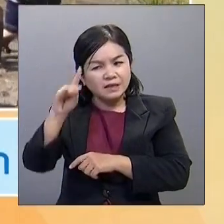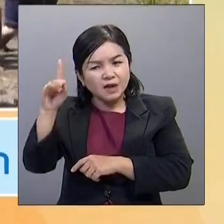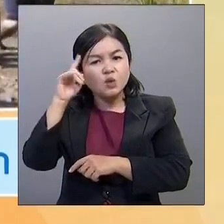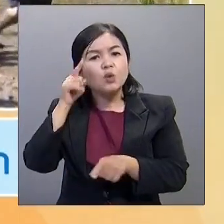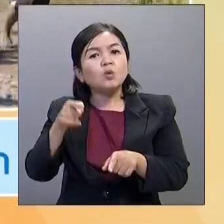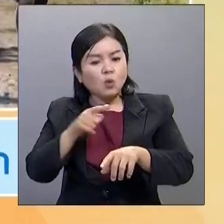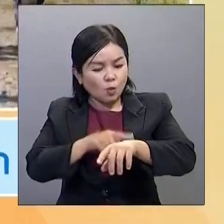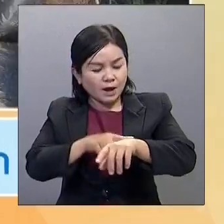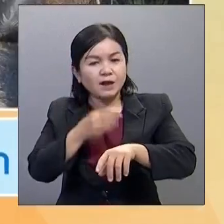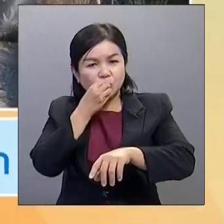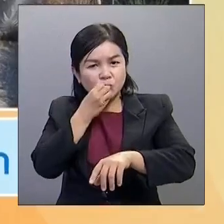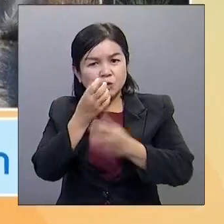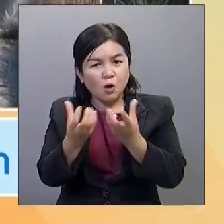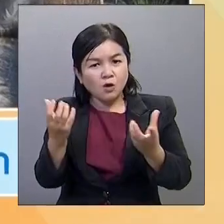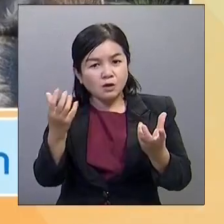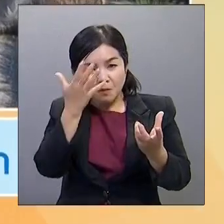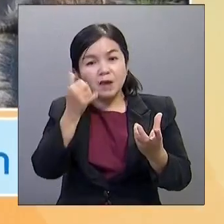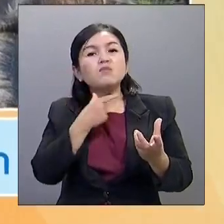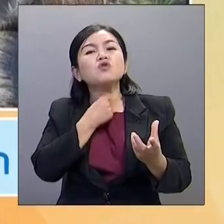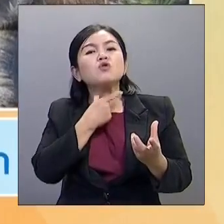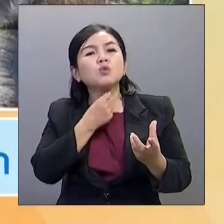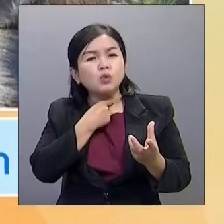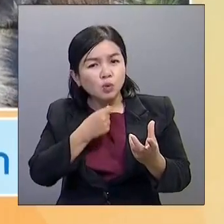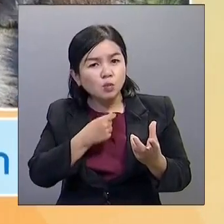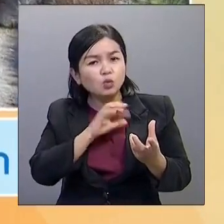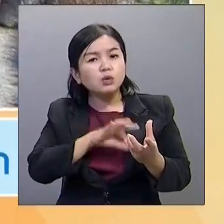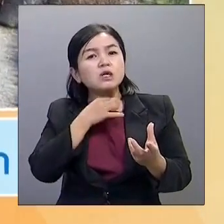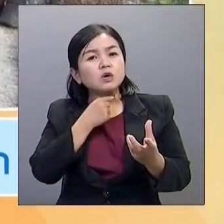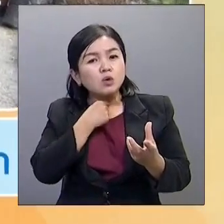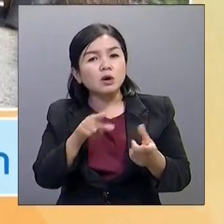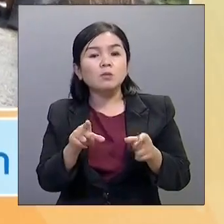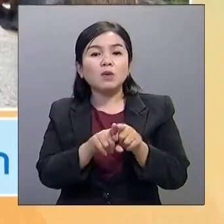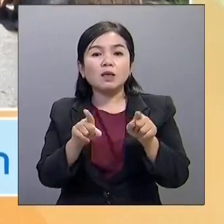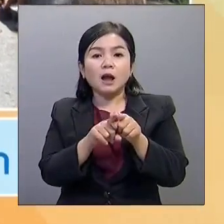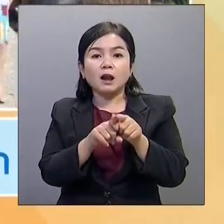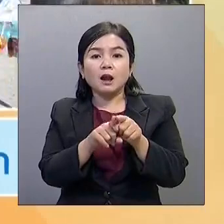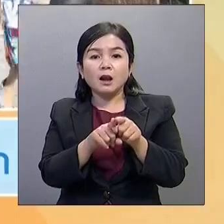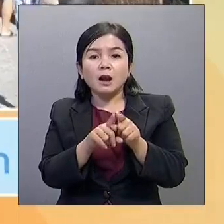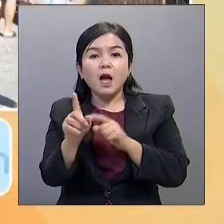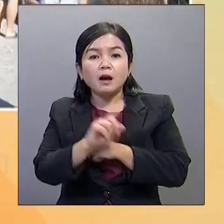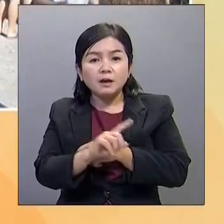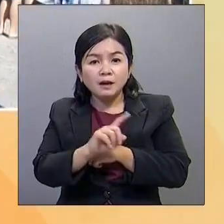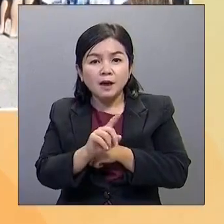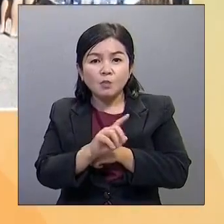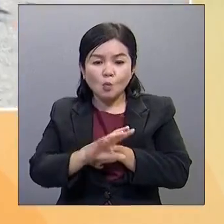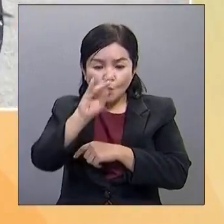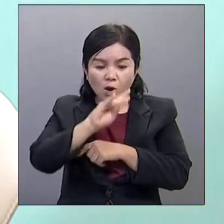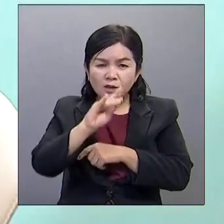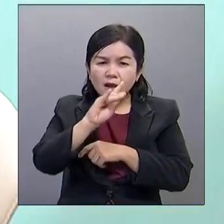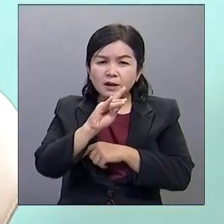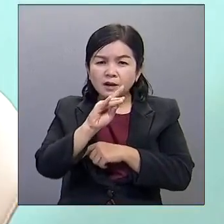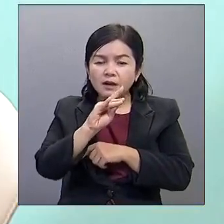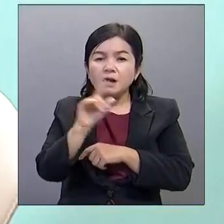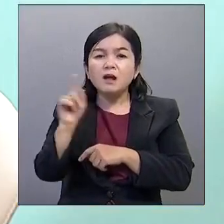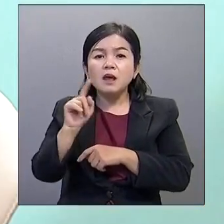นี่ยคือเวลาที่เขาจะต้องได้กินอาหารแล้ว หิวมัน เพราะกำลังคิดบางทีอะอย่างมูมาของพี่ต๊อปอ่ะ โอ้โหนี่คือแบบบางทีนะคุณผู้ชมเขาแบบ